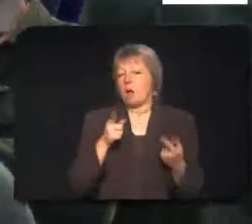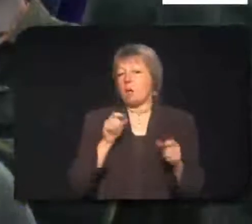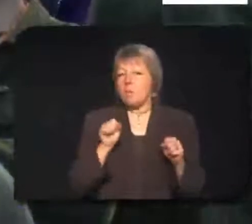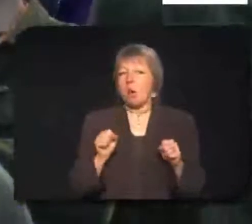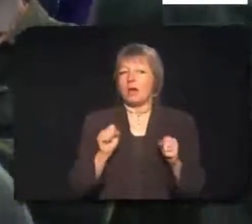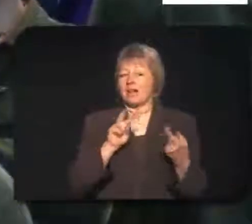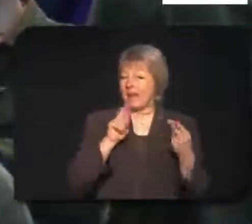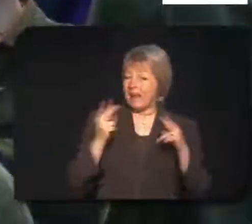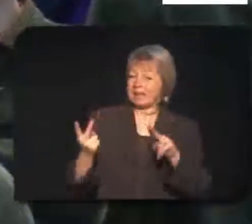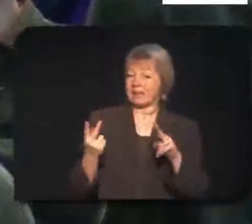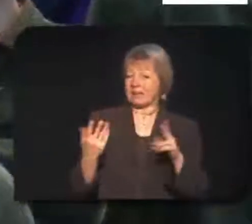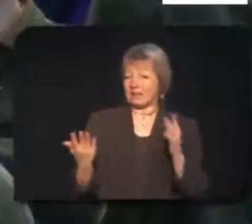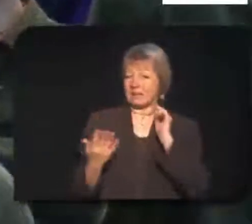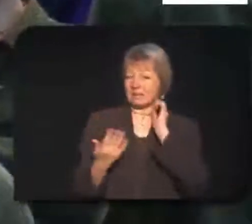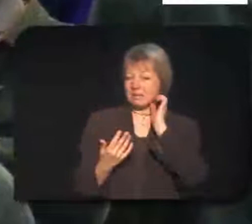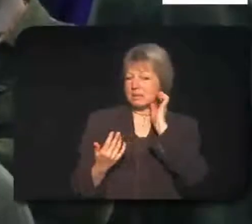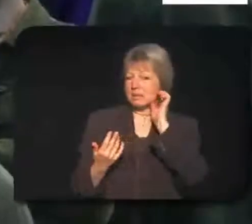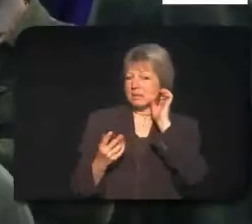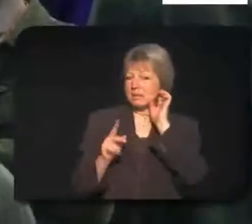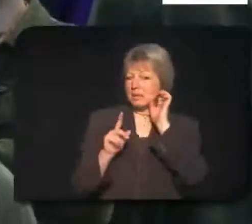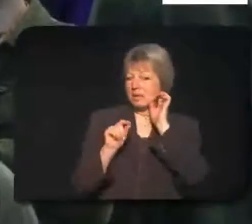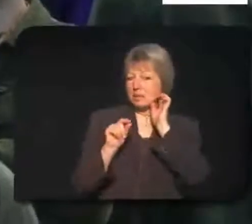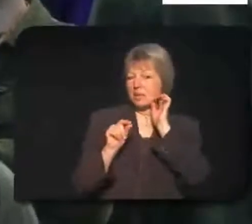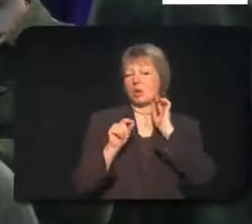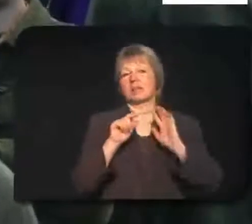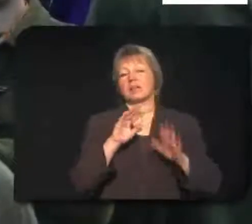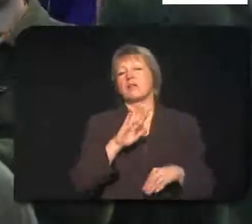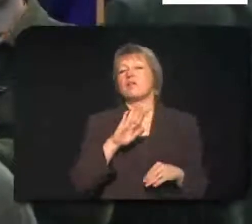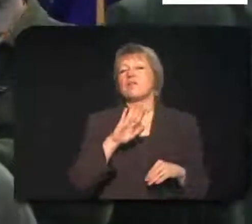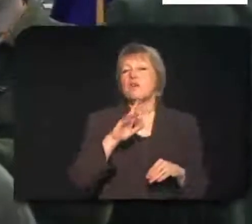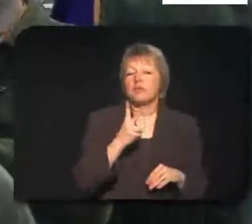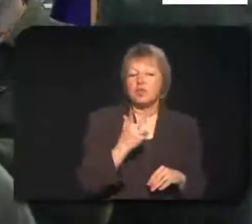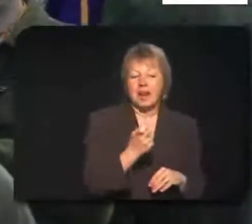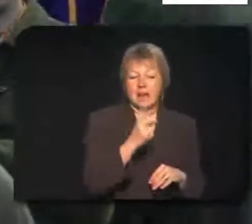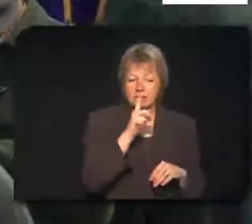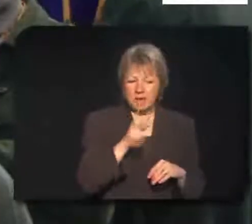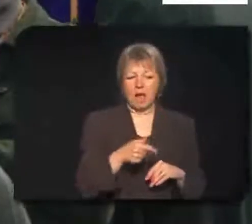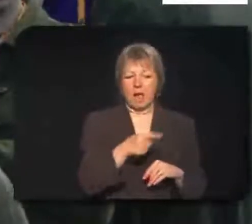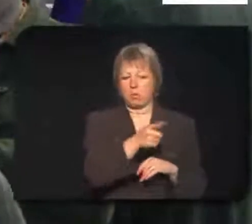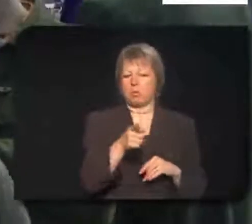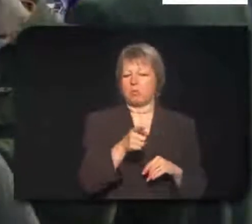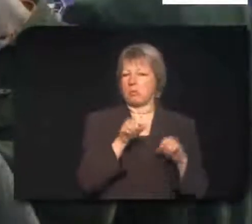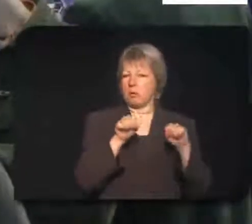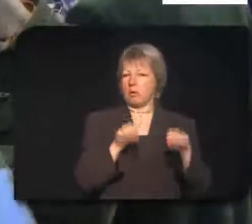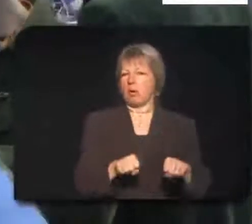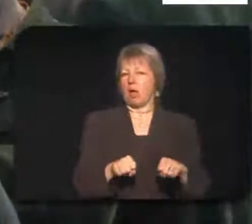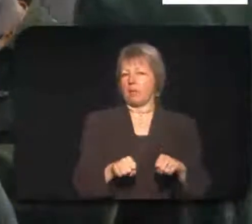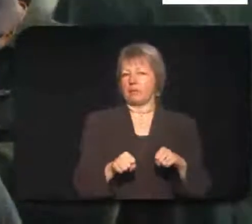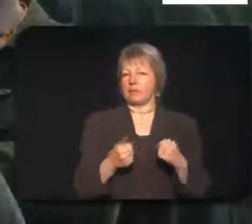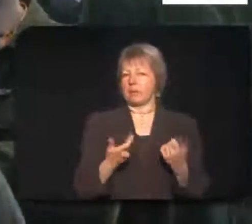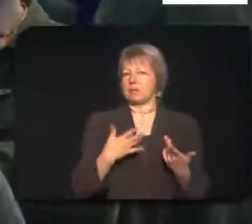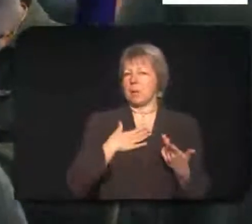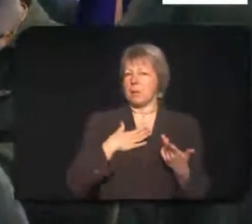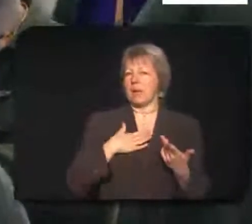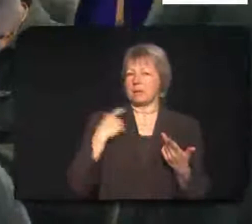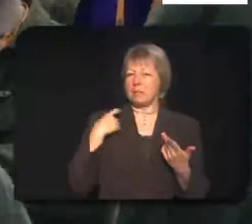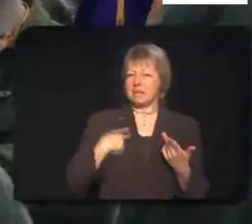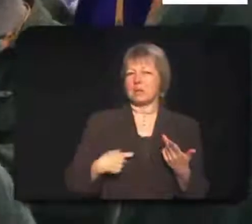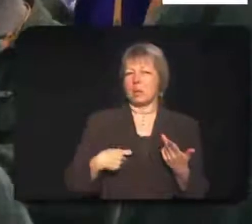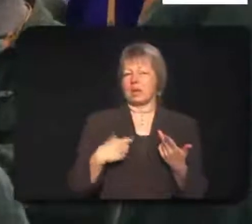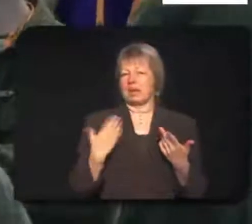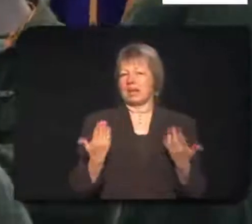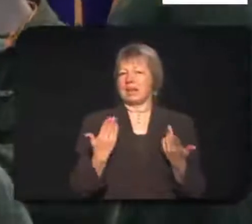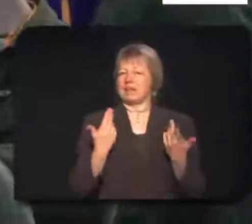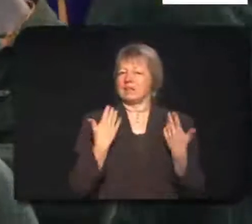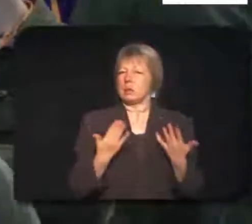und sobald ich eben in der schwanger überzeugt wurde die 35 scheint das auch zu können das heißt das sind meine meine persönlichen beiden Präferenzen